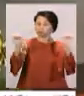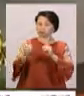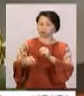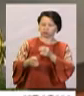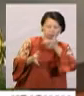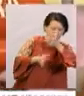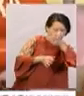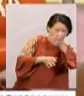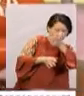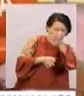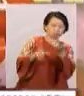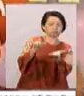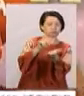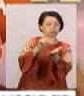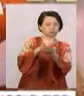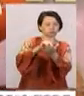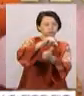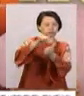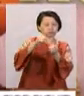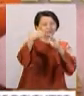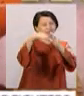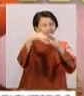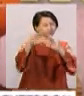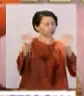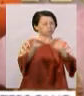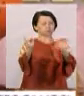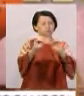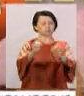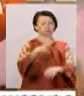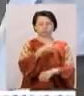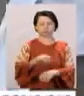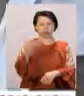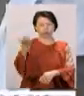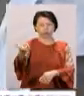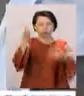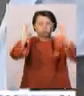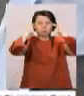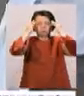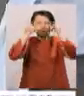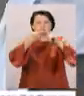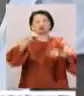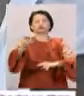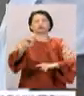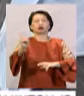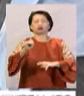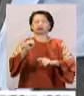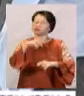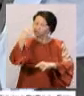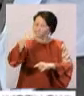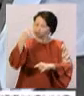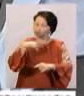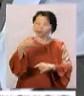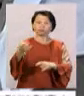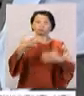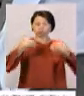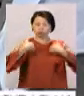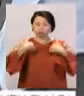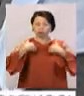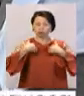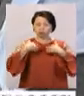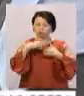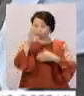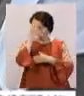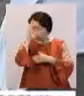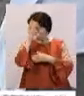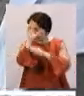pemantauan terhadap media sosial atau email dan beliau sendiri tidak tahu dari mana sumber yang mengatakan terdapat